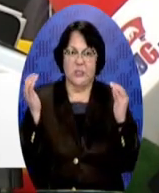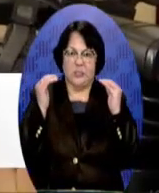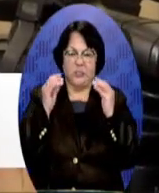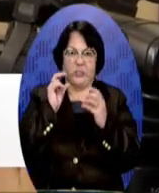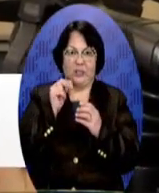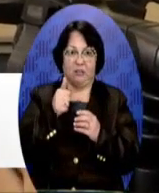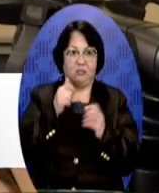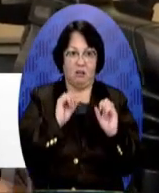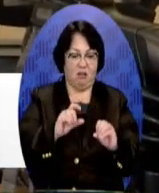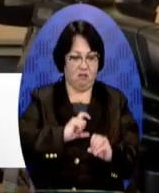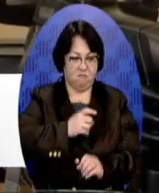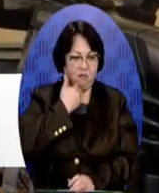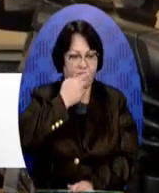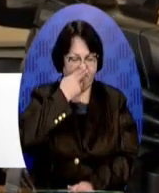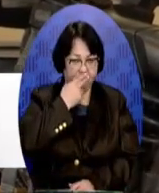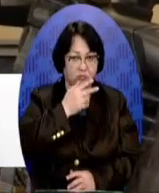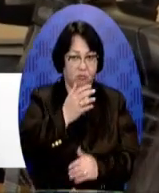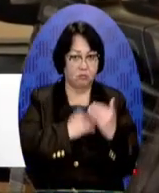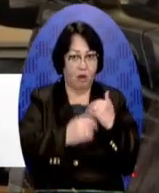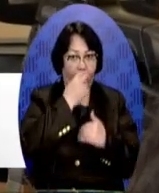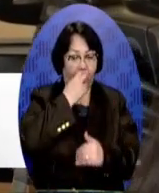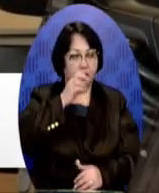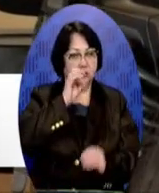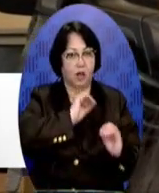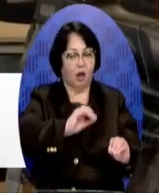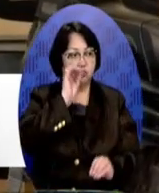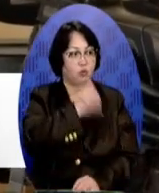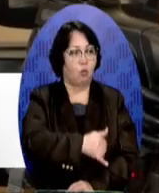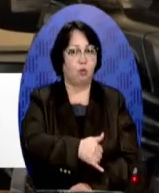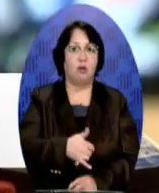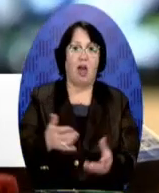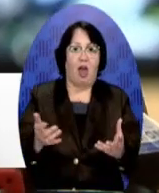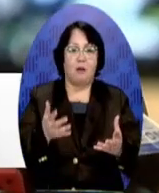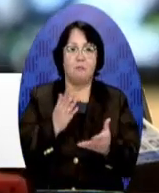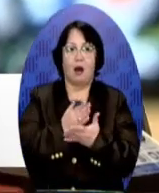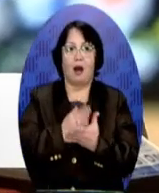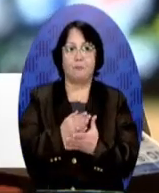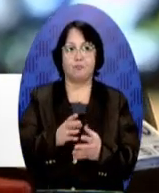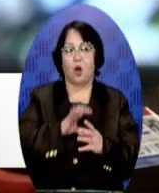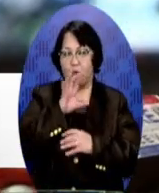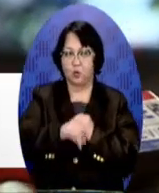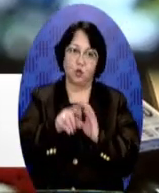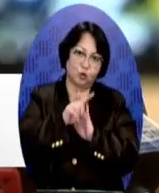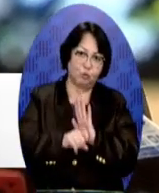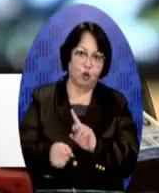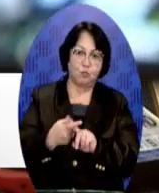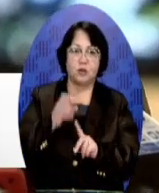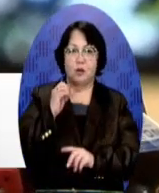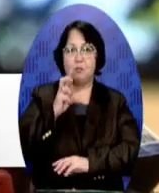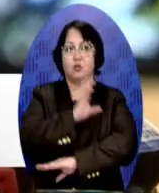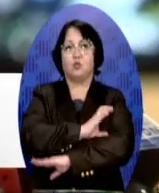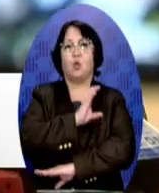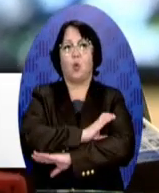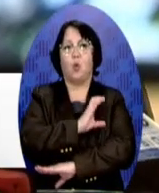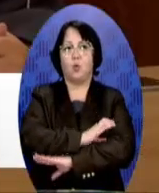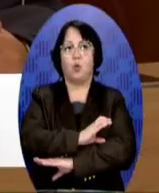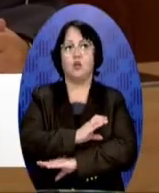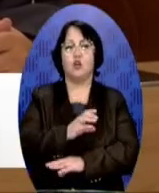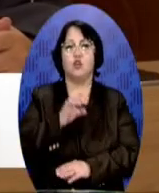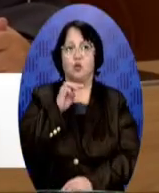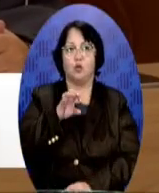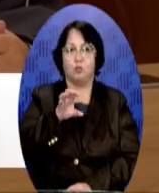байна. За энэхүү шалгалтын хүрээнд боловсролын тухай хууль заасны дагуу олон улсын хөтөлбөрийн сургалттай ерөнхий боловсролын сургуулиуд болон төрийн